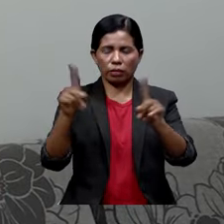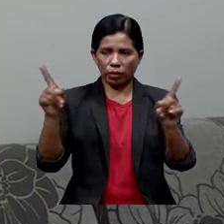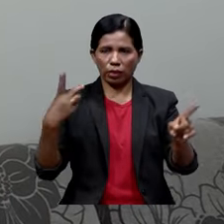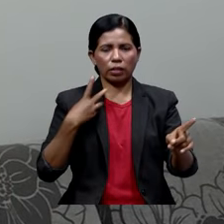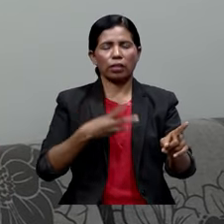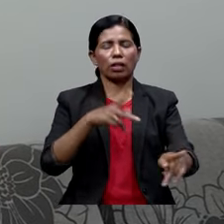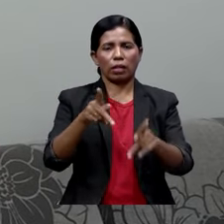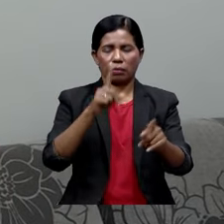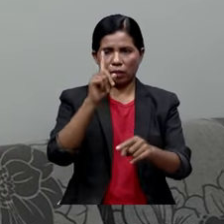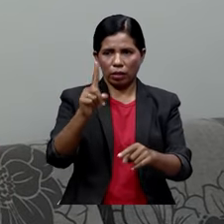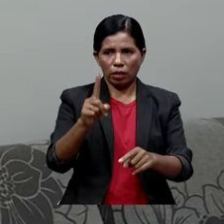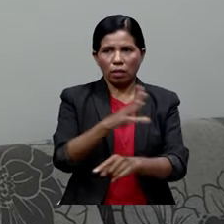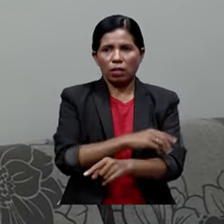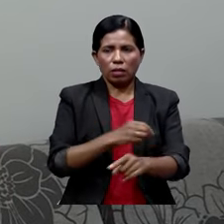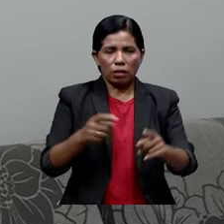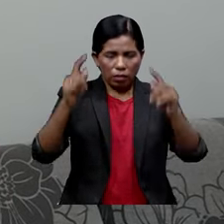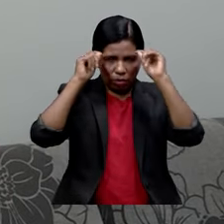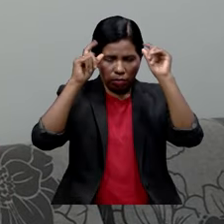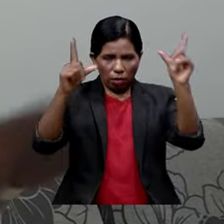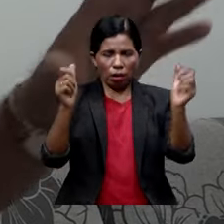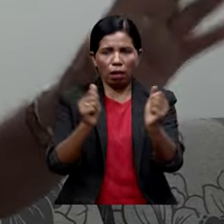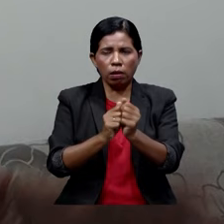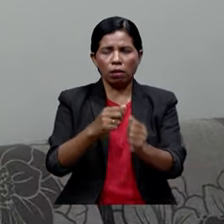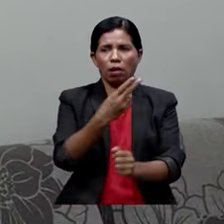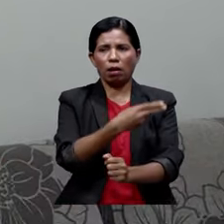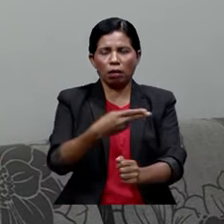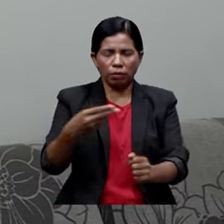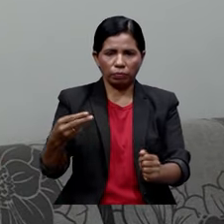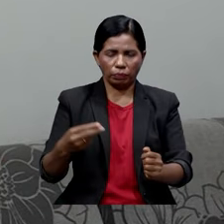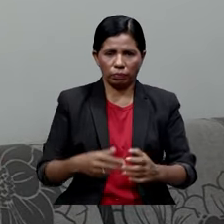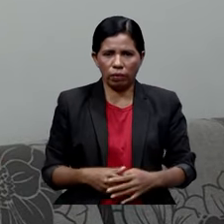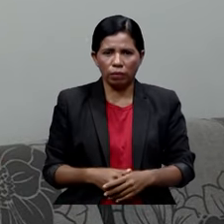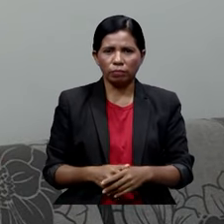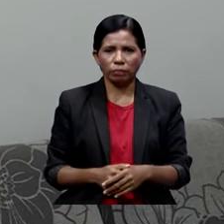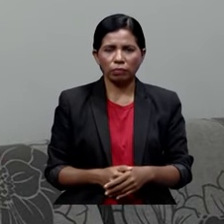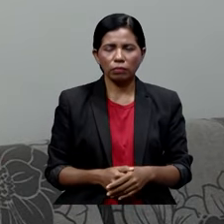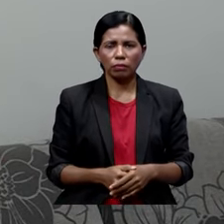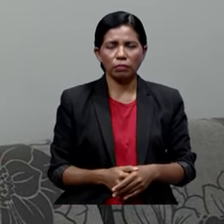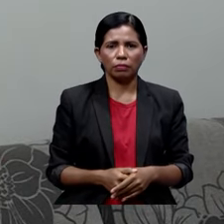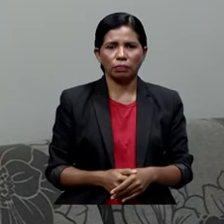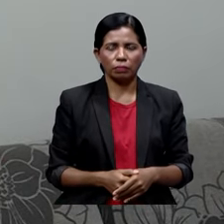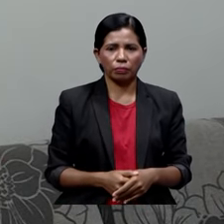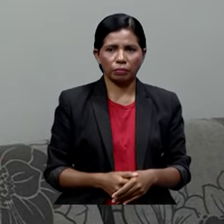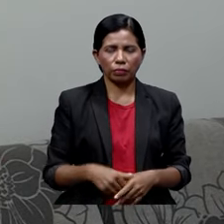Dar antara barat dan timur dari pulau yang sama Pulau Timur